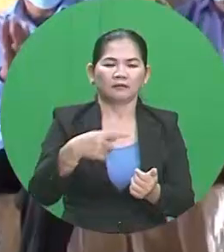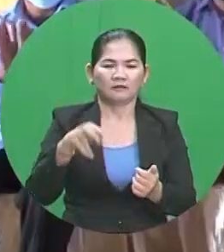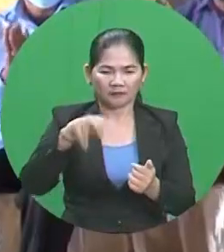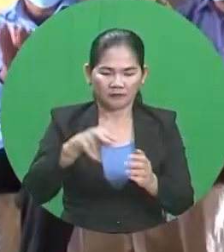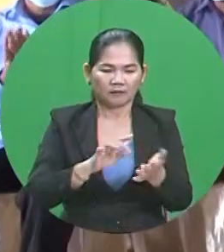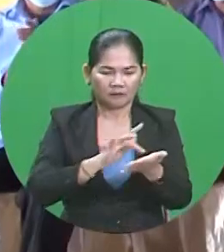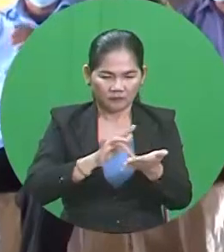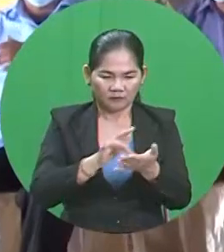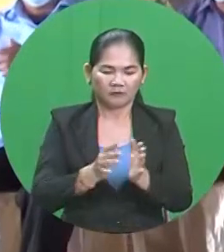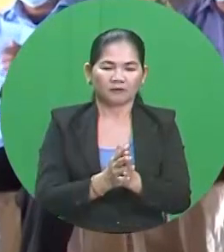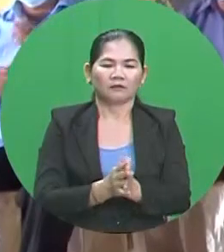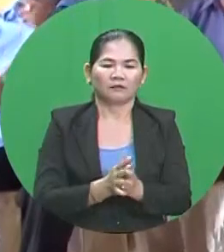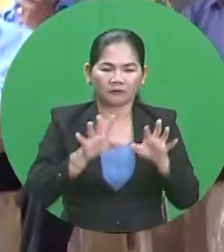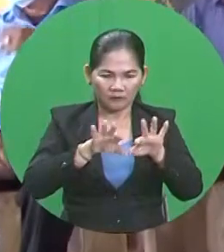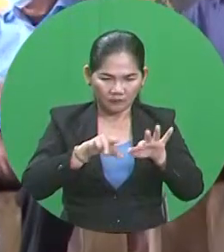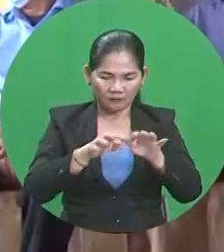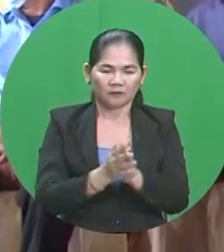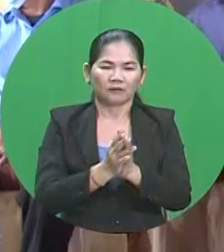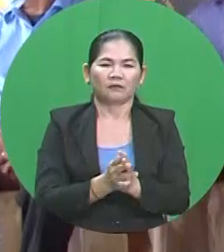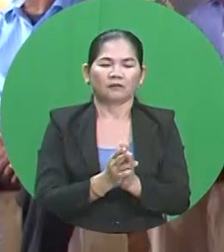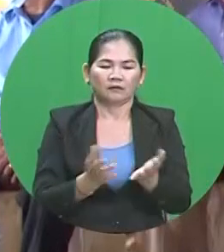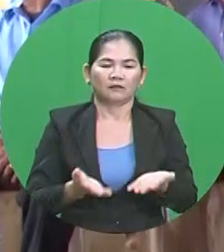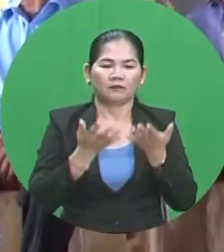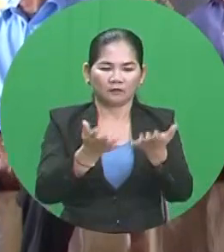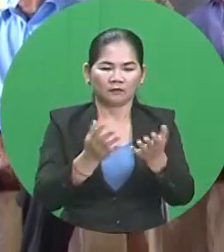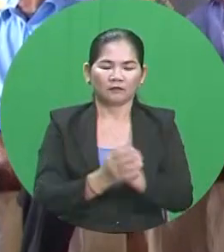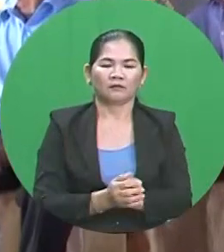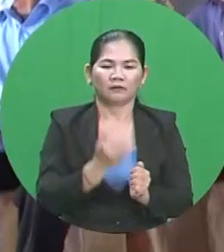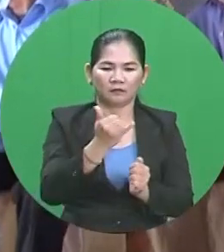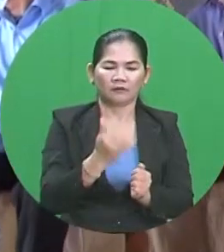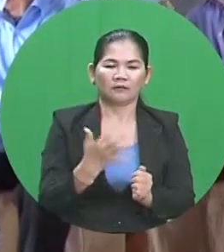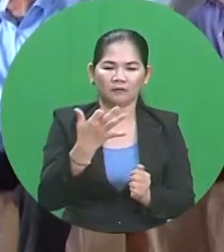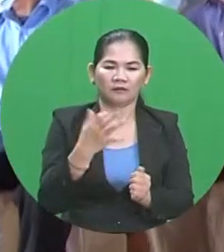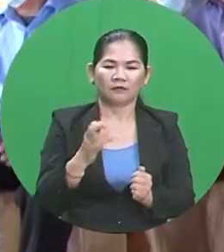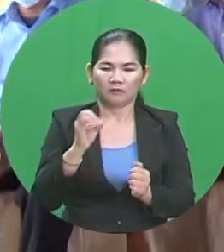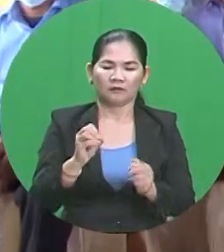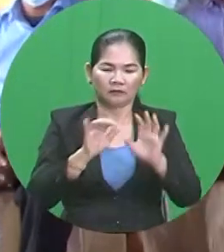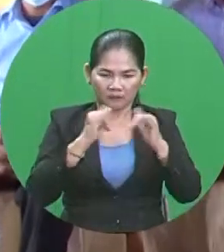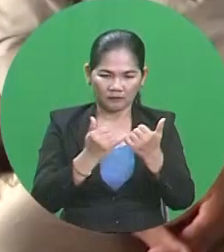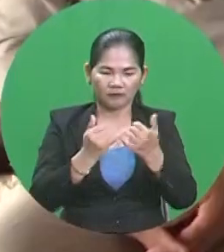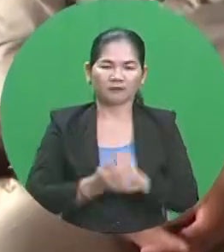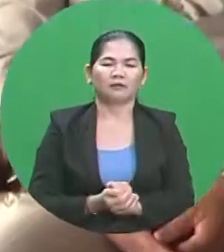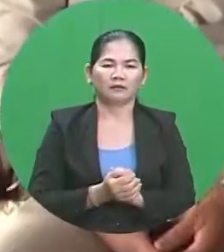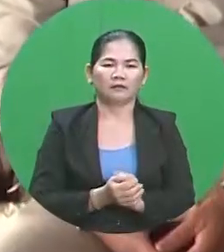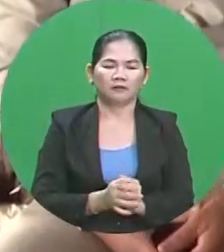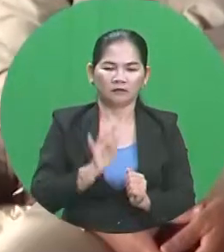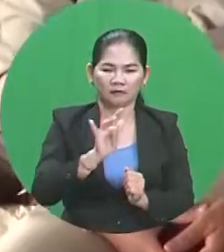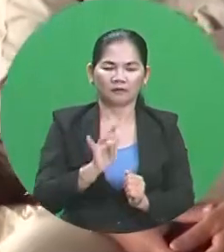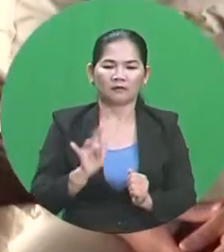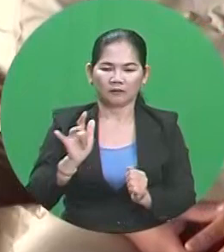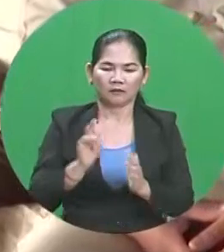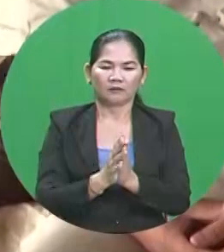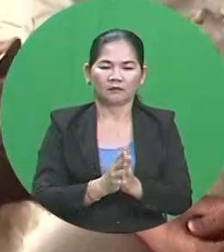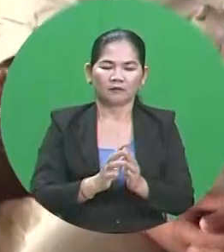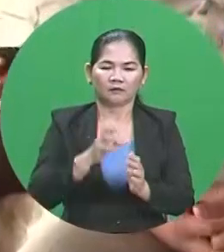ថ្នាំពេទ្យមួយចំនួនកុំព្យូទ័រមួយគ្រឿងផ្ដល់ជូនប្រមាណ680គ្រួសារលោកប៊ុនវុទ្ធាអគ្គនាយ